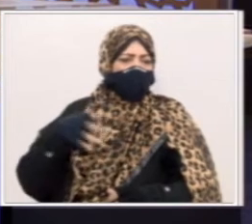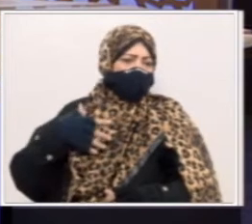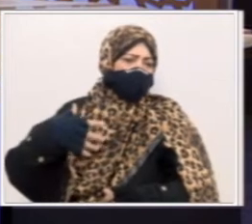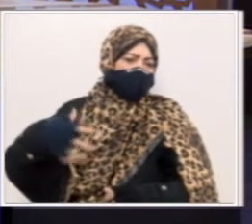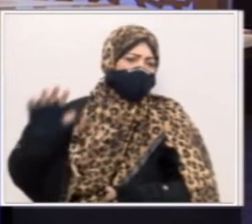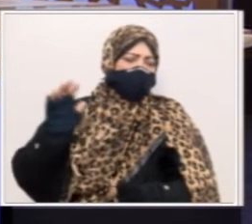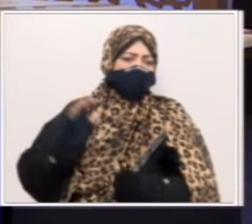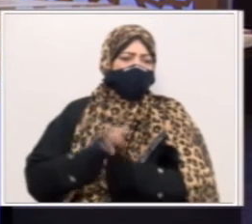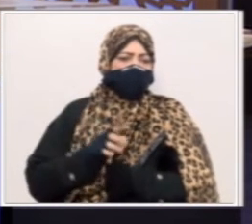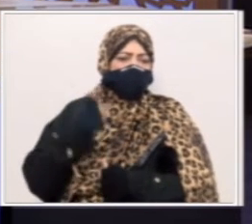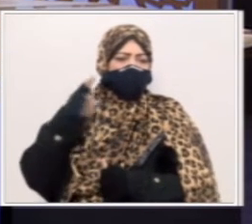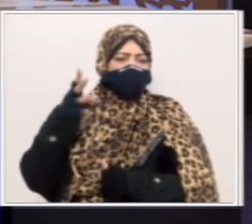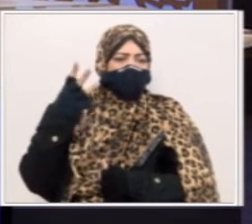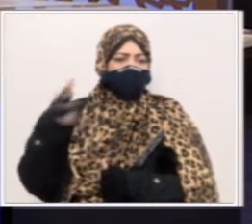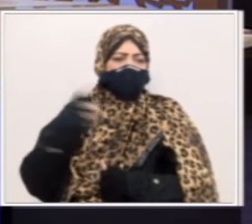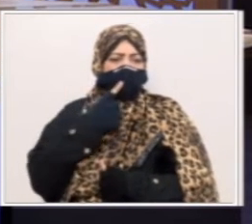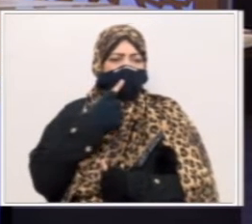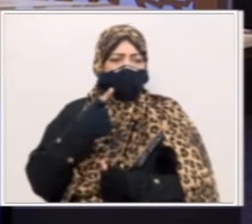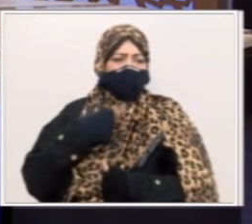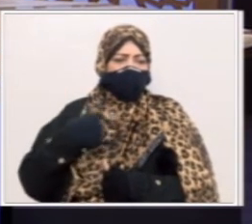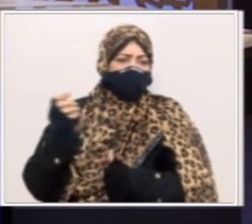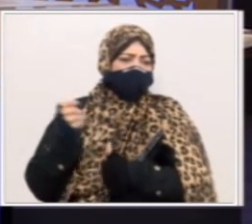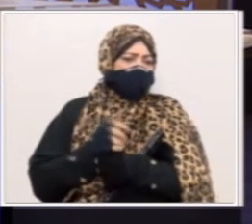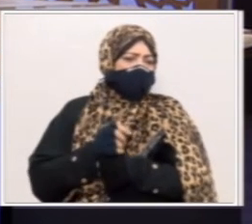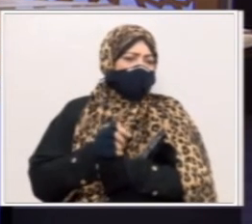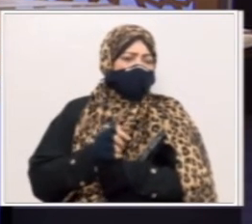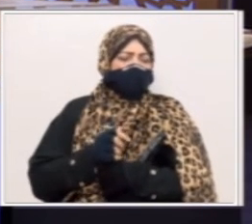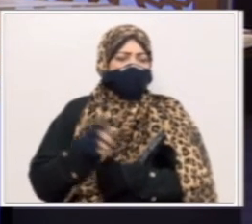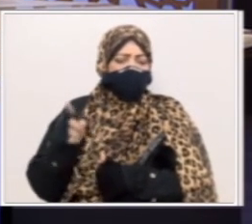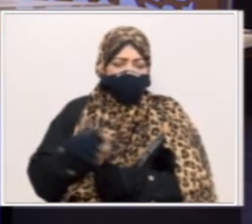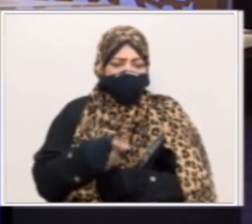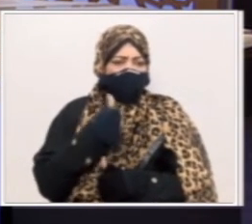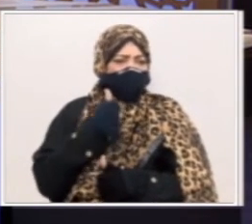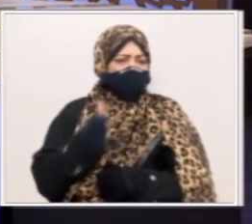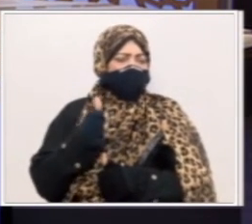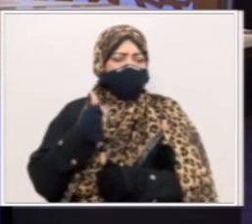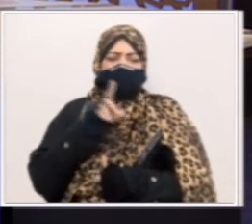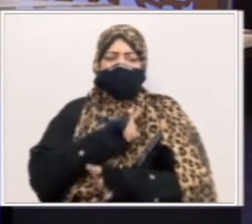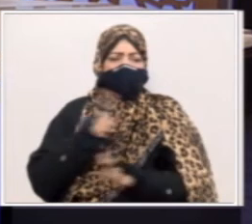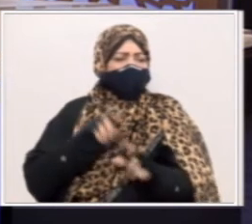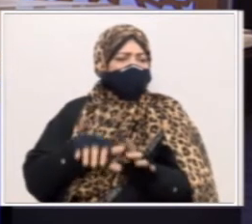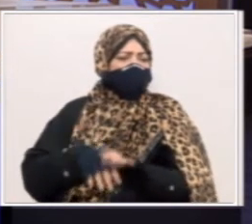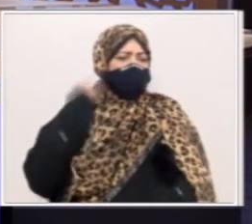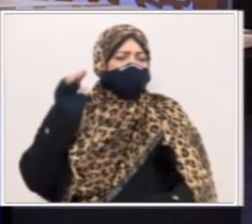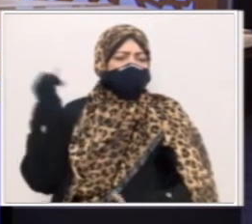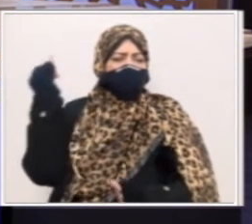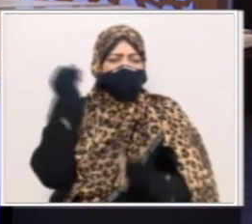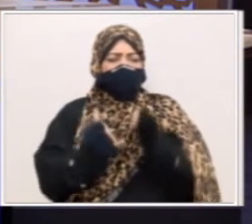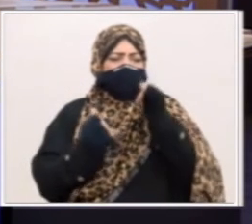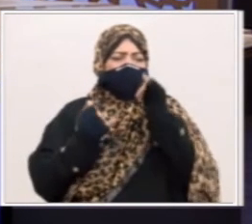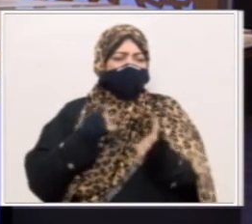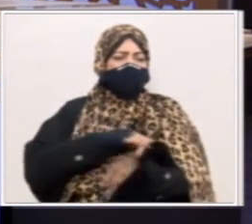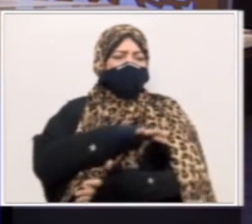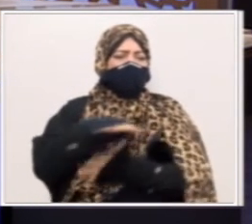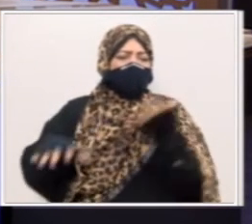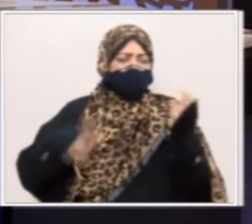قدرش يعني الأيام اللي عشتهم معاه واللي متحملاته واللي خدمت عليه واللي كونته. واضح واضح يا أخت ليلى موضوعك.